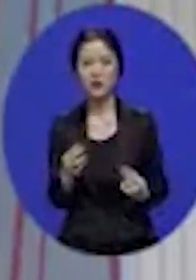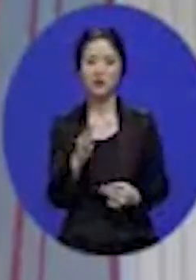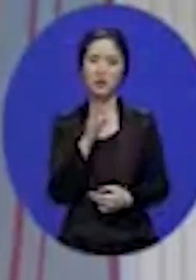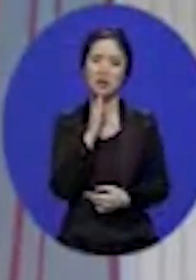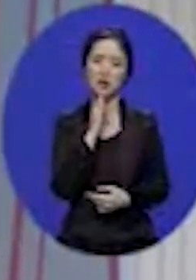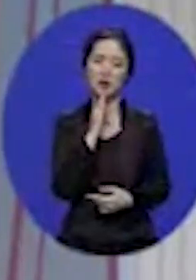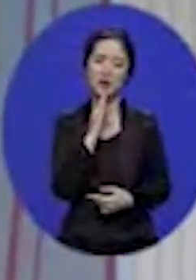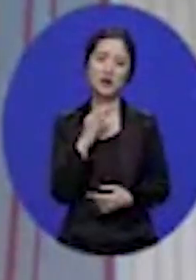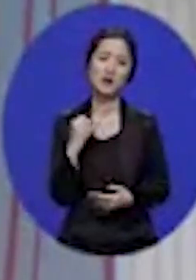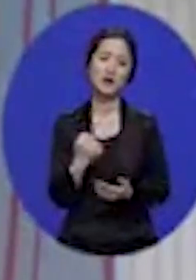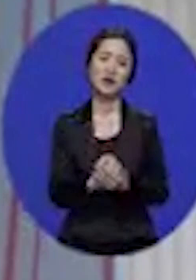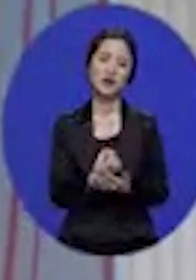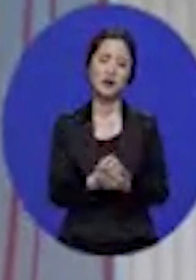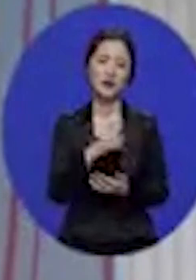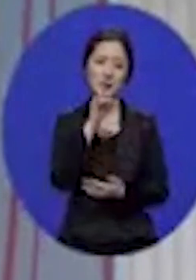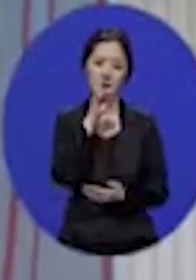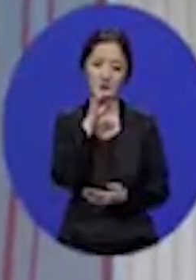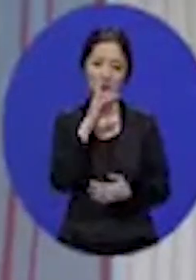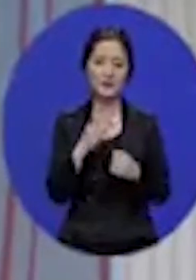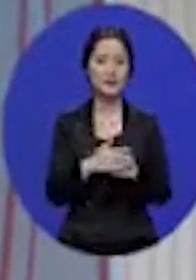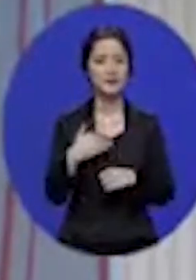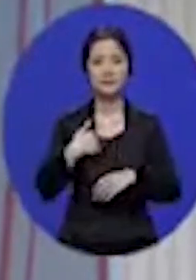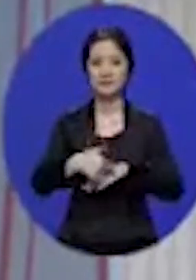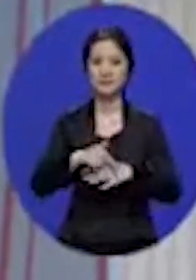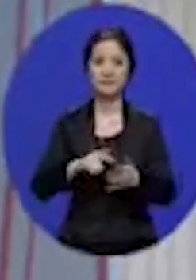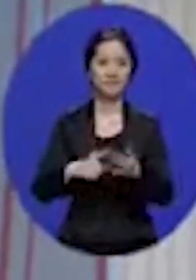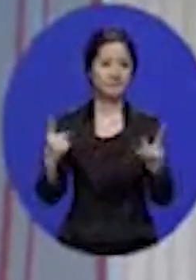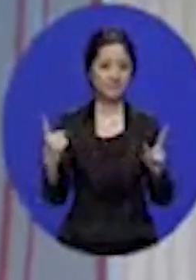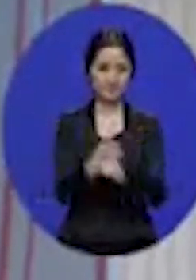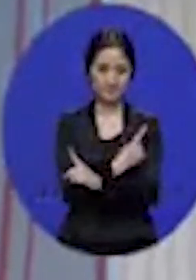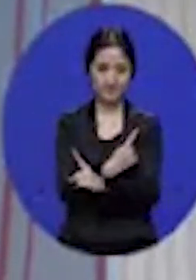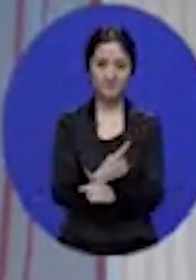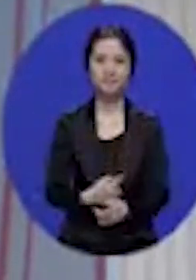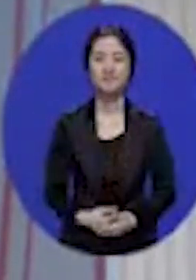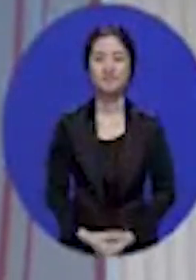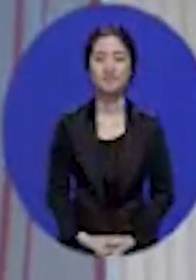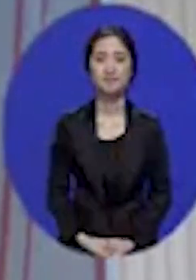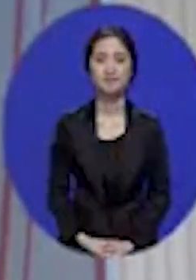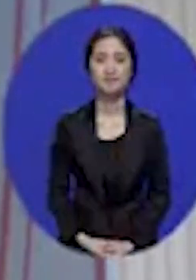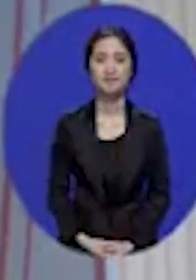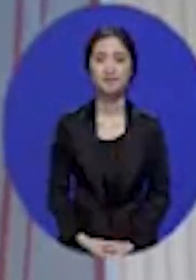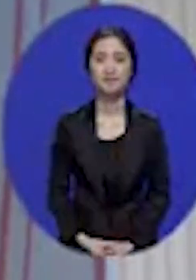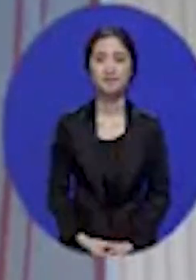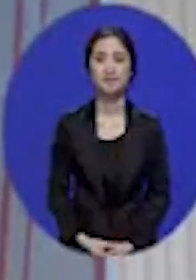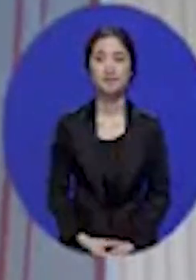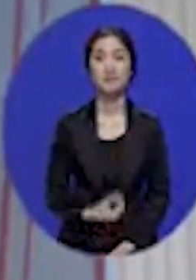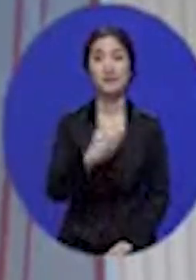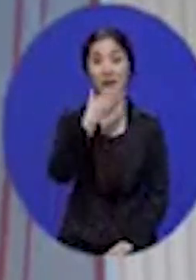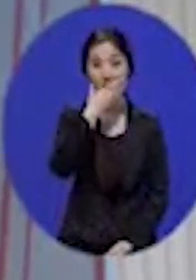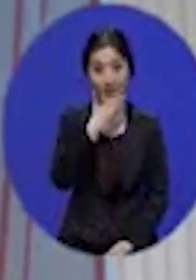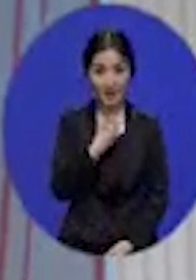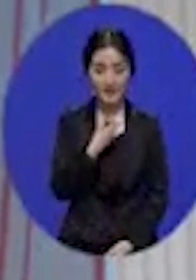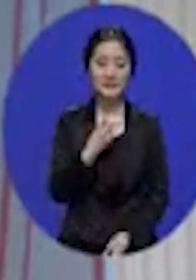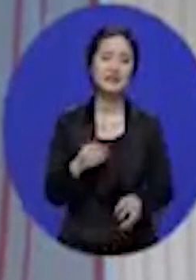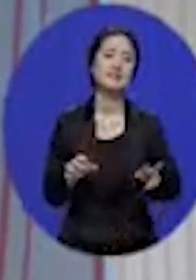많이 경험을 하게 됩니다. 그래서 마음을 이제는 제가 바꿨어요. 행복은 지금